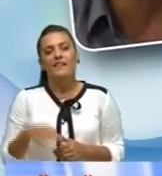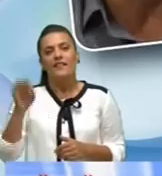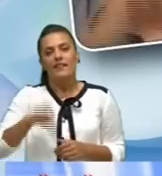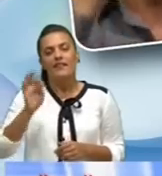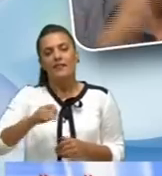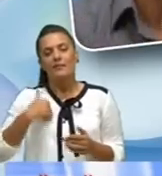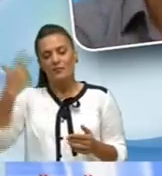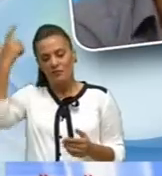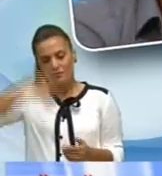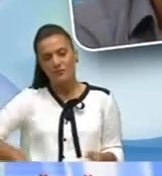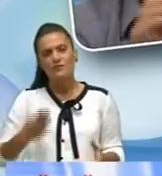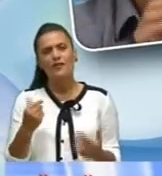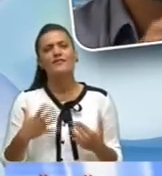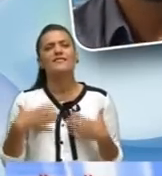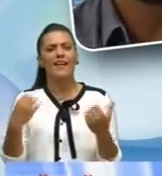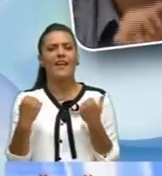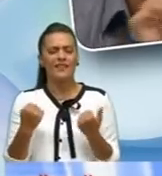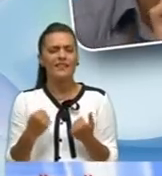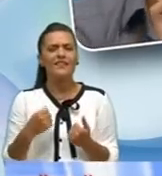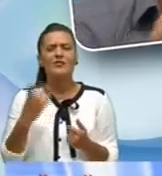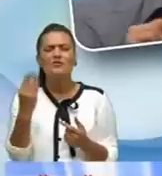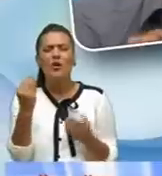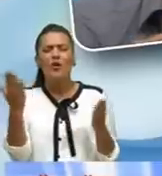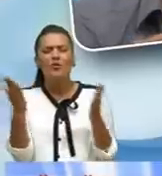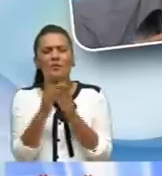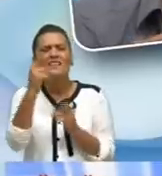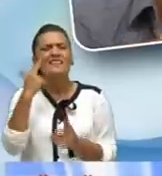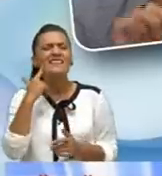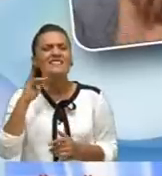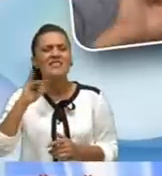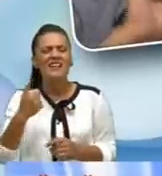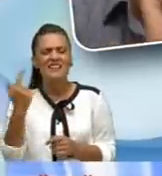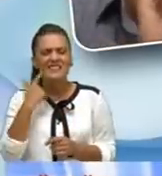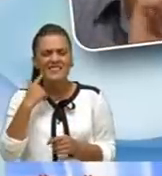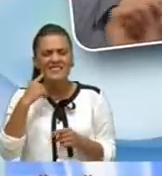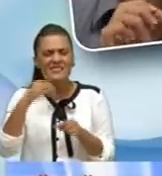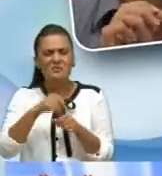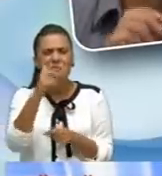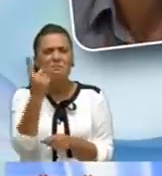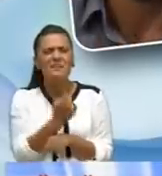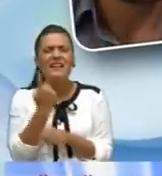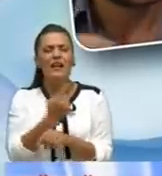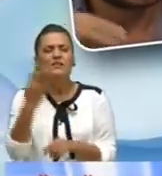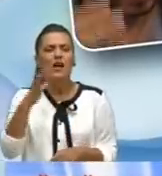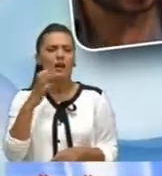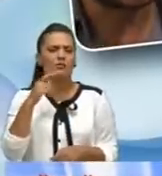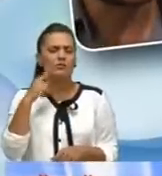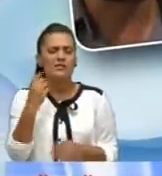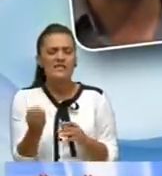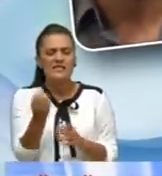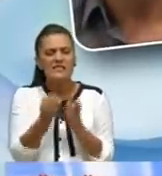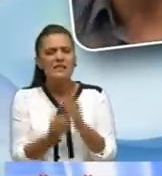Şimdi bütün vücudunuz çok sağlıklı. Fakat ufacık bir diş ağrınız var. Dişlerinizden bir tanesi ağrımakta.